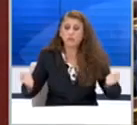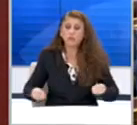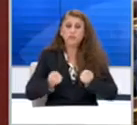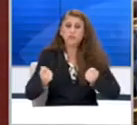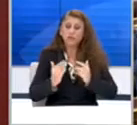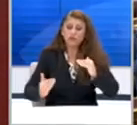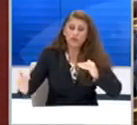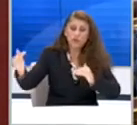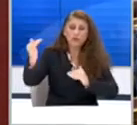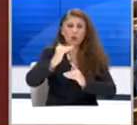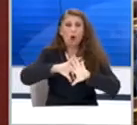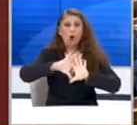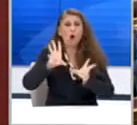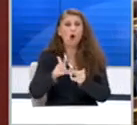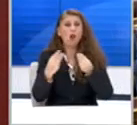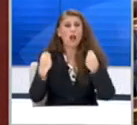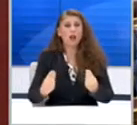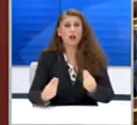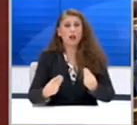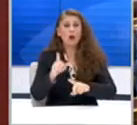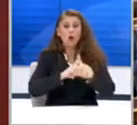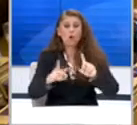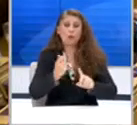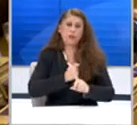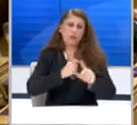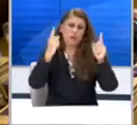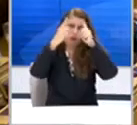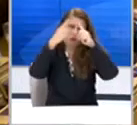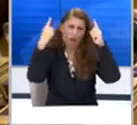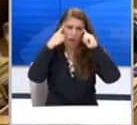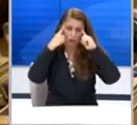προείσταστε. Υπεπιστευκότε στο Θεό.